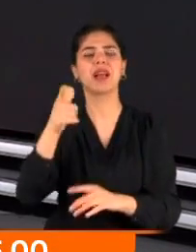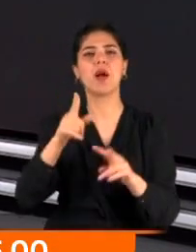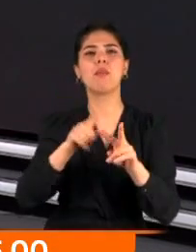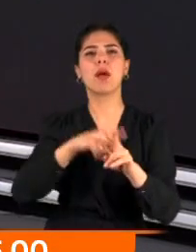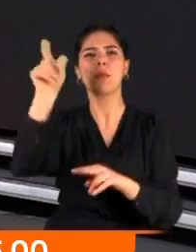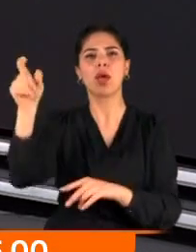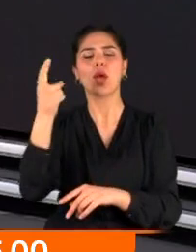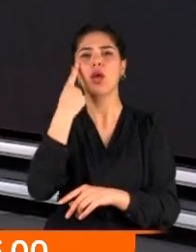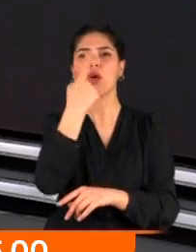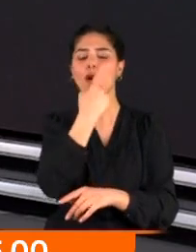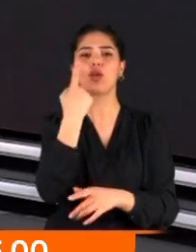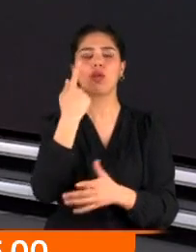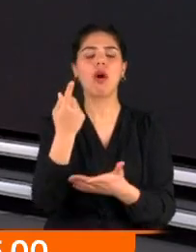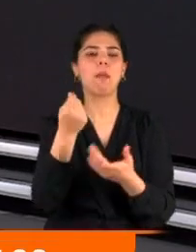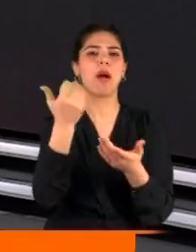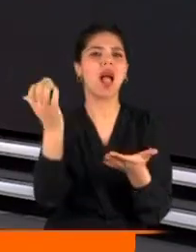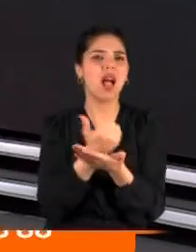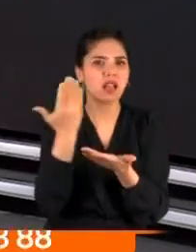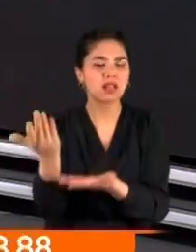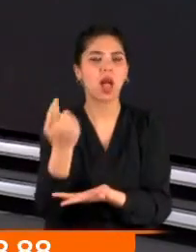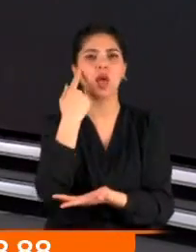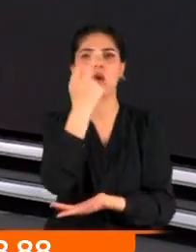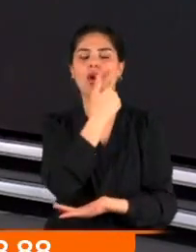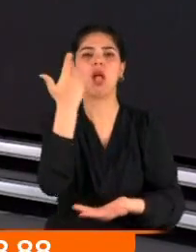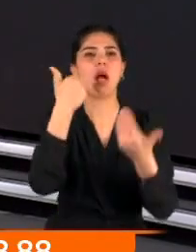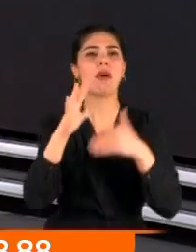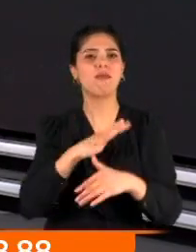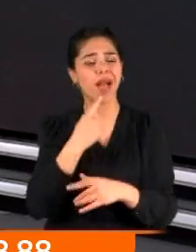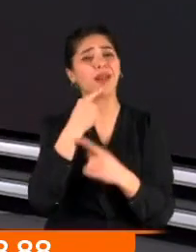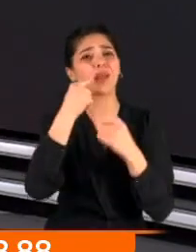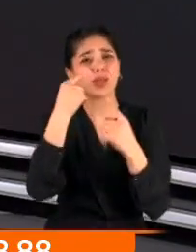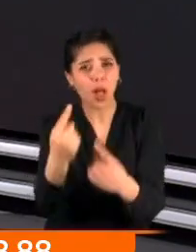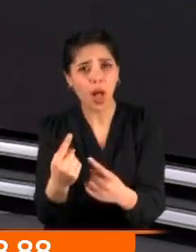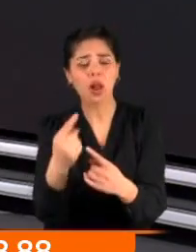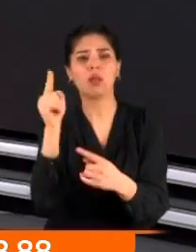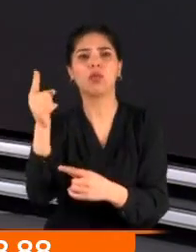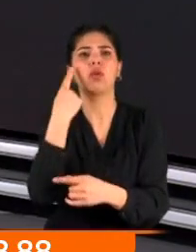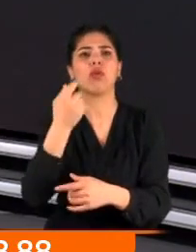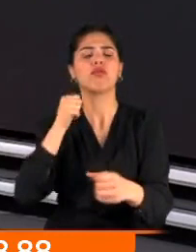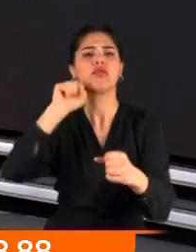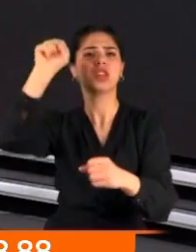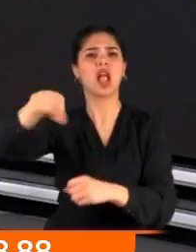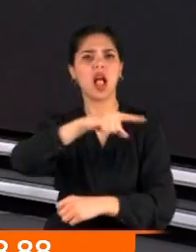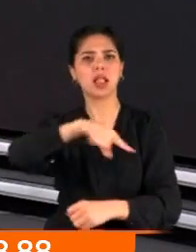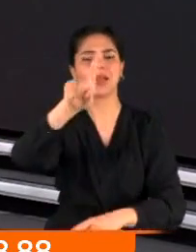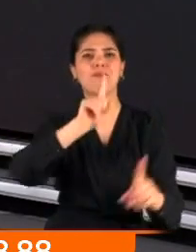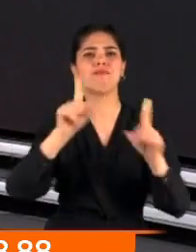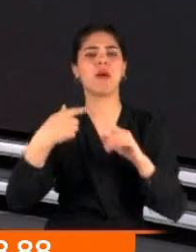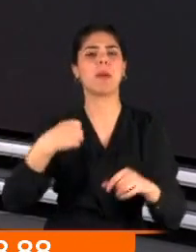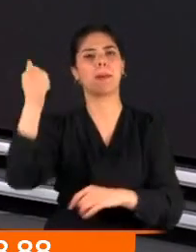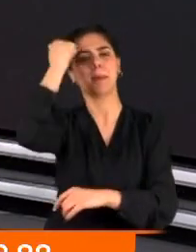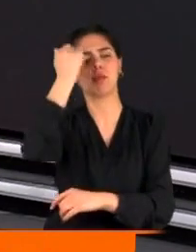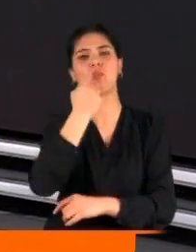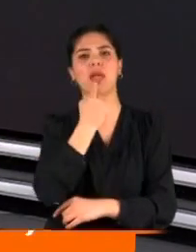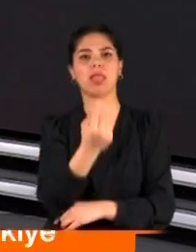yani ekmeğini gözleriyle kazanıyordu. Gözlerinin ameliyatlı olduğunu da söylemişti o olay sırasında. Buna rağmen durmayan saldırganlar mahkemede